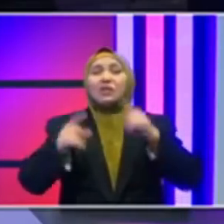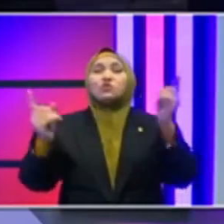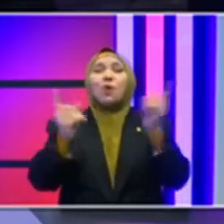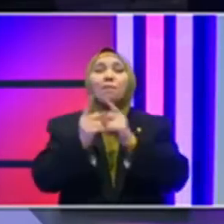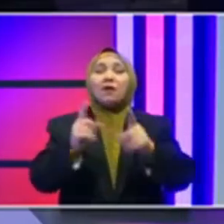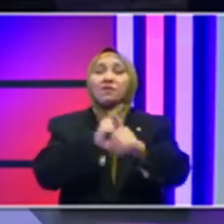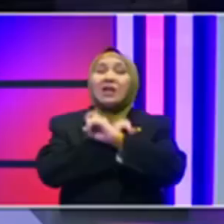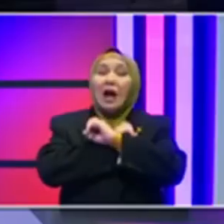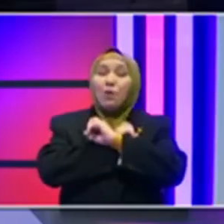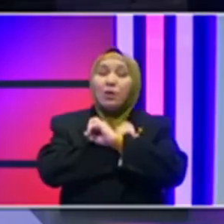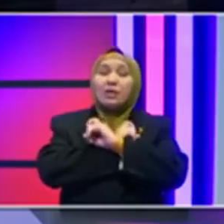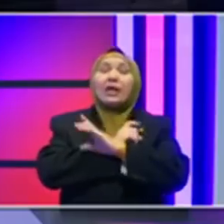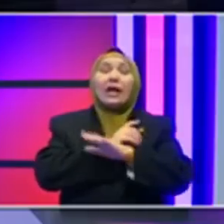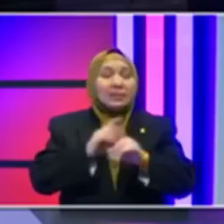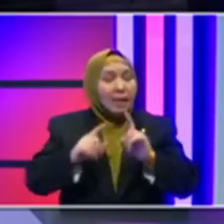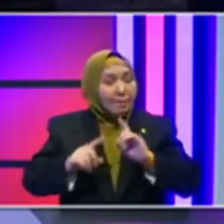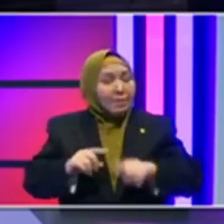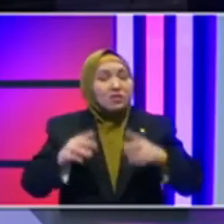Firaun